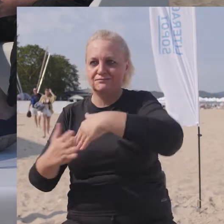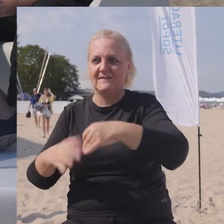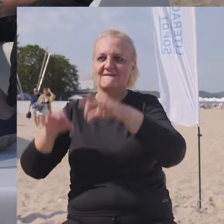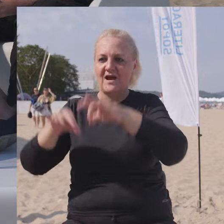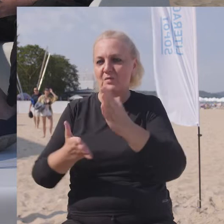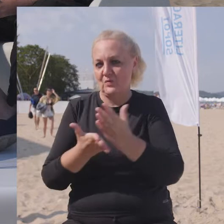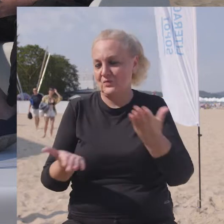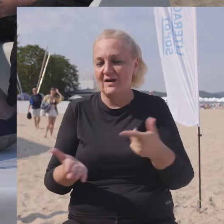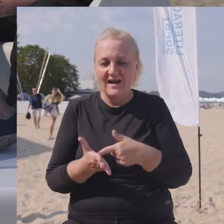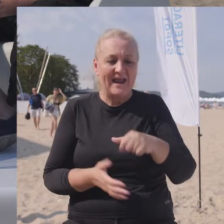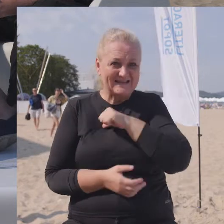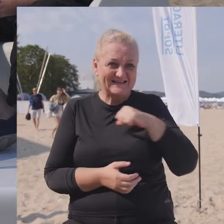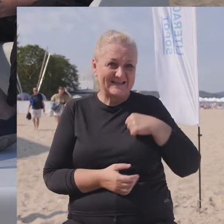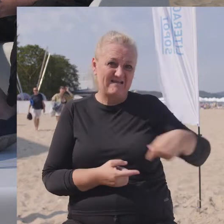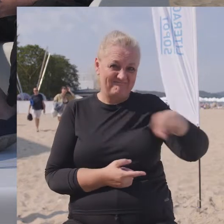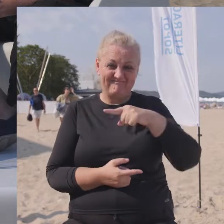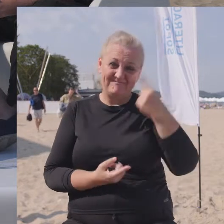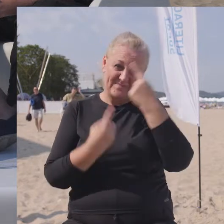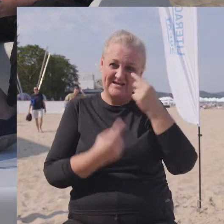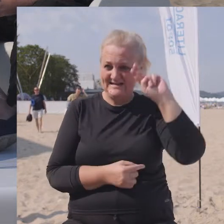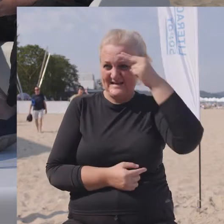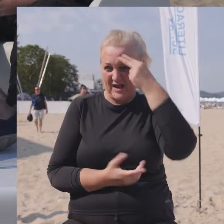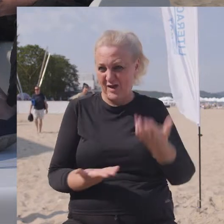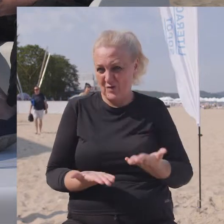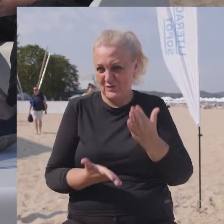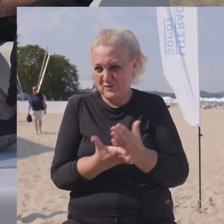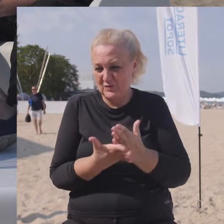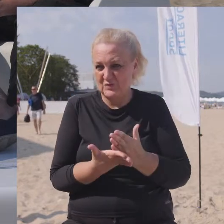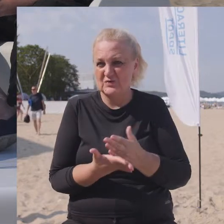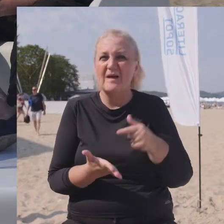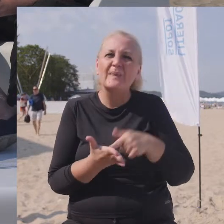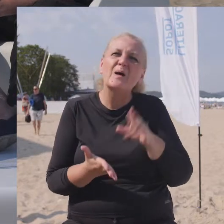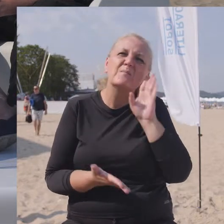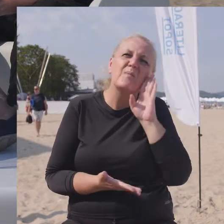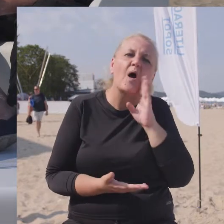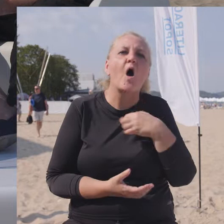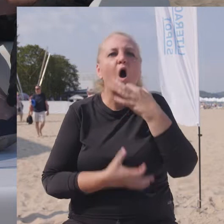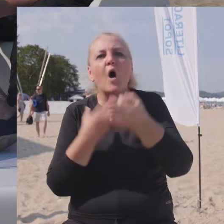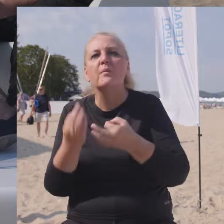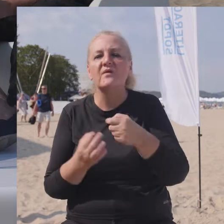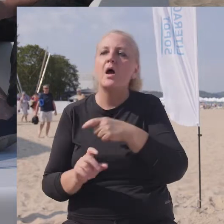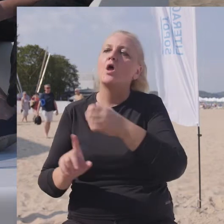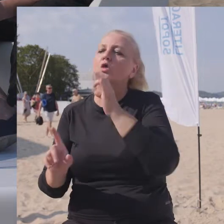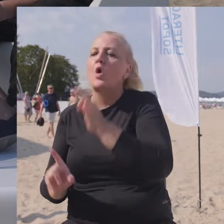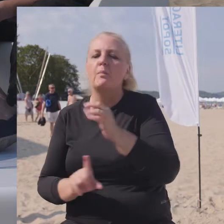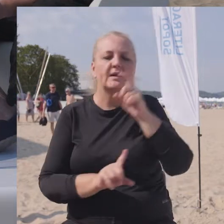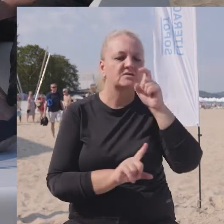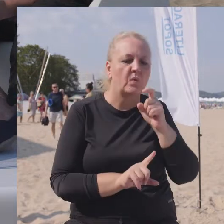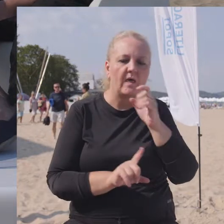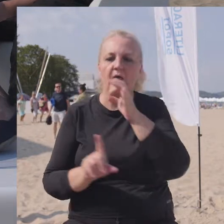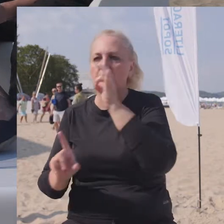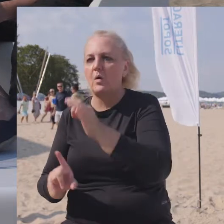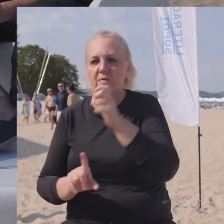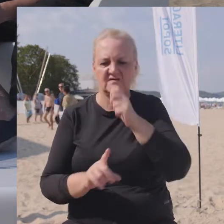same łapiemy się na tym stereotypowym myśleniu i odejść od takiego właśnie dualizmu, mówienia o tym, że coś było dobre albo złe, bez